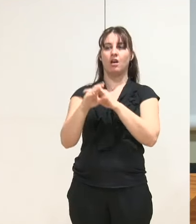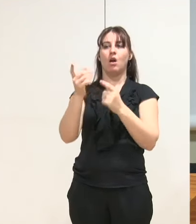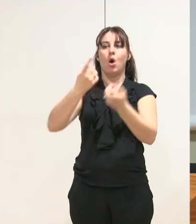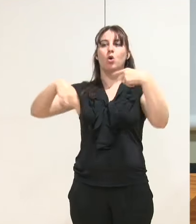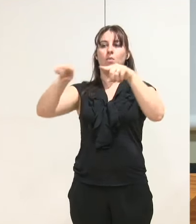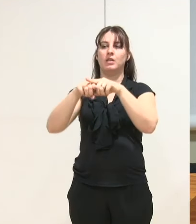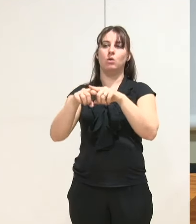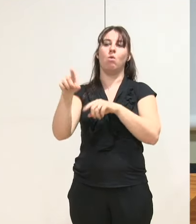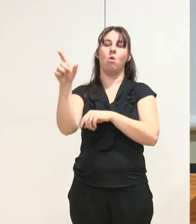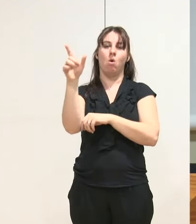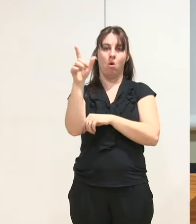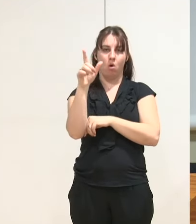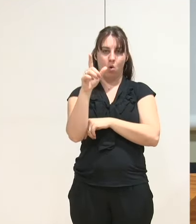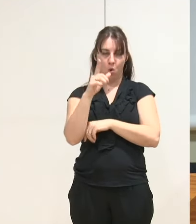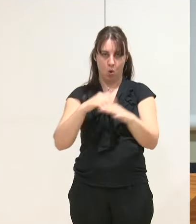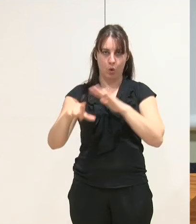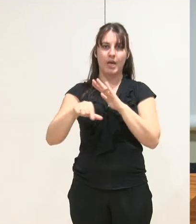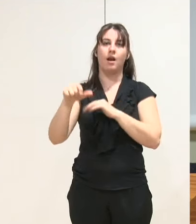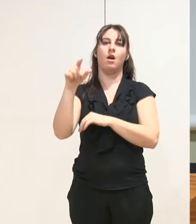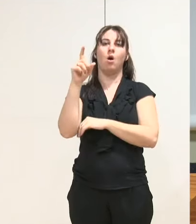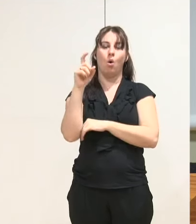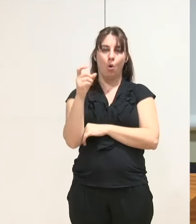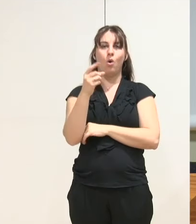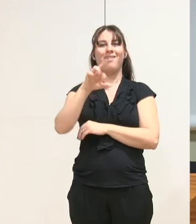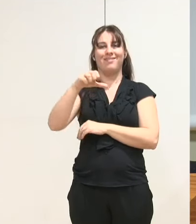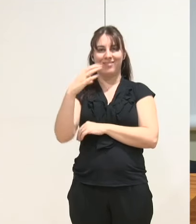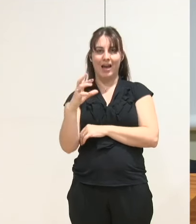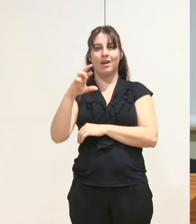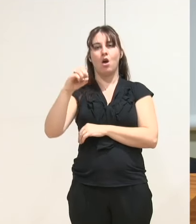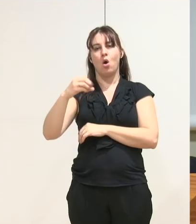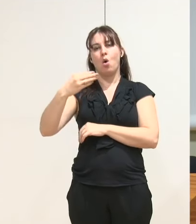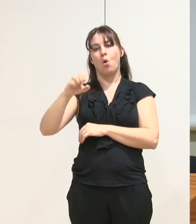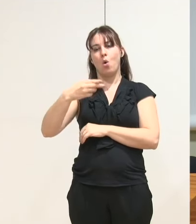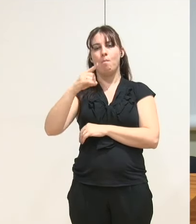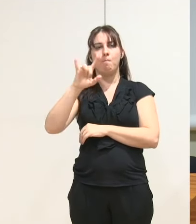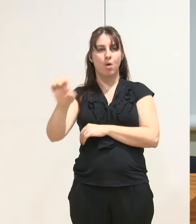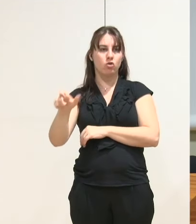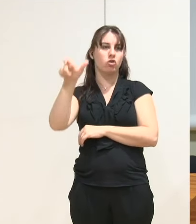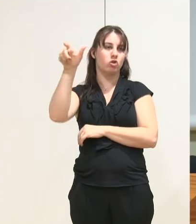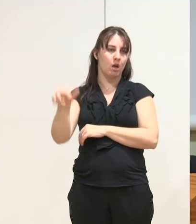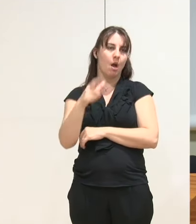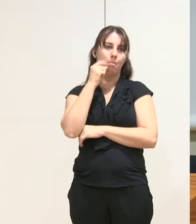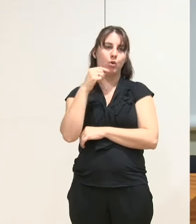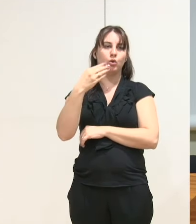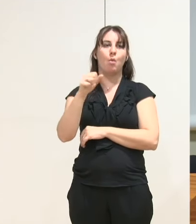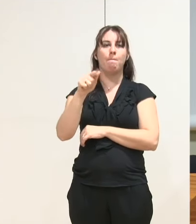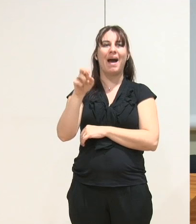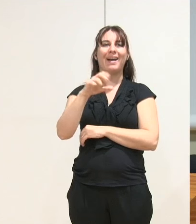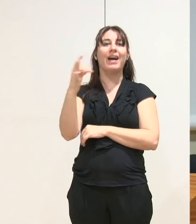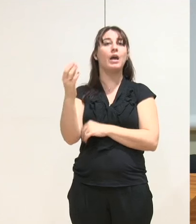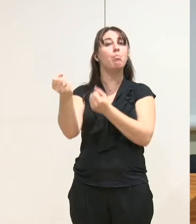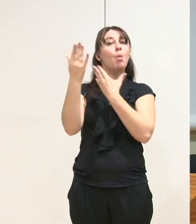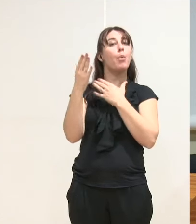l'eau DRAC Romanche j'ai reçu la candidature de Monsieur marget je la mets au voix qui ne prend pas part au